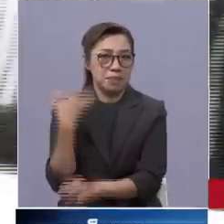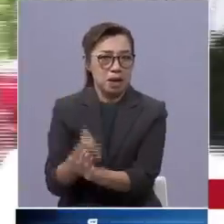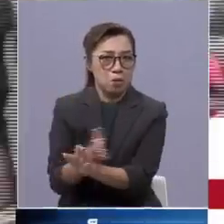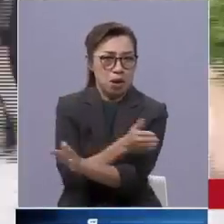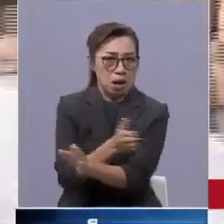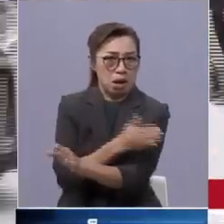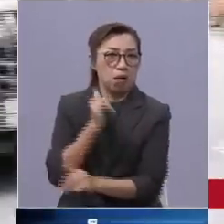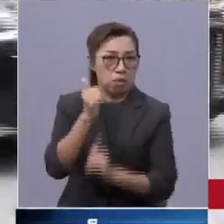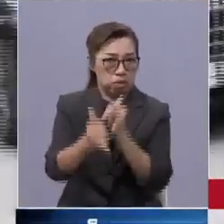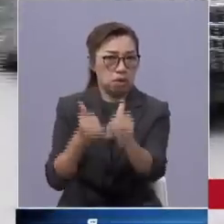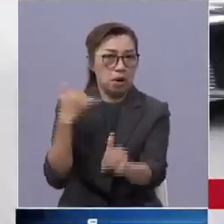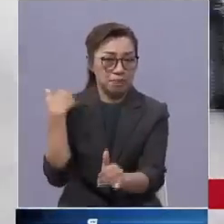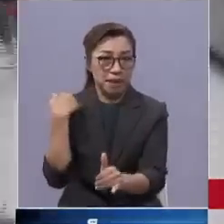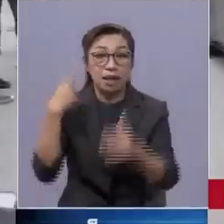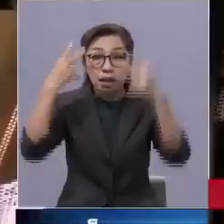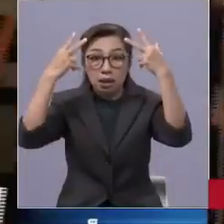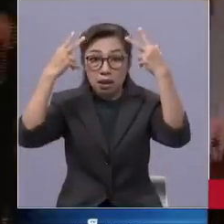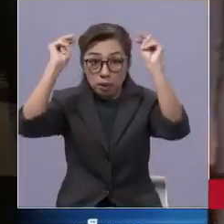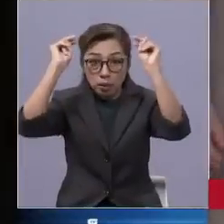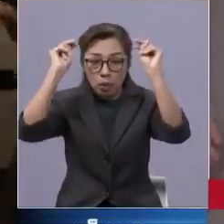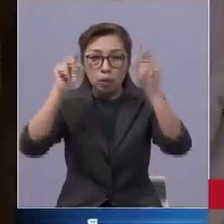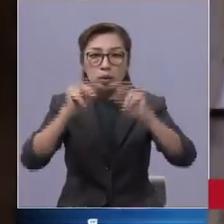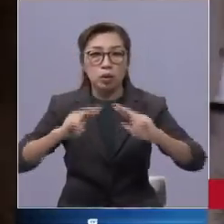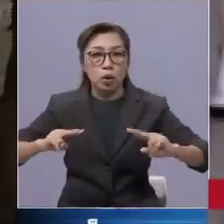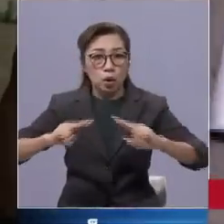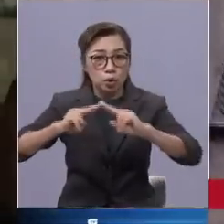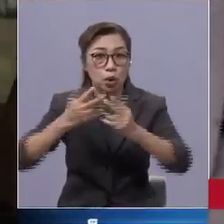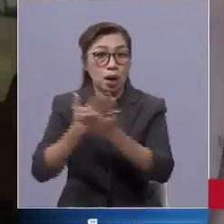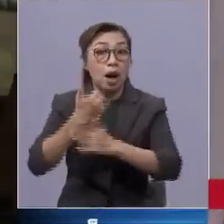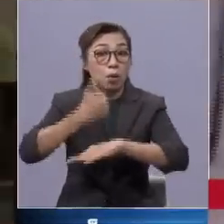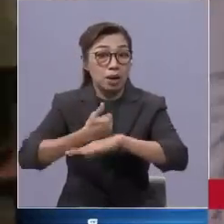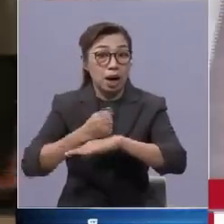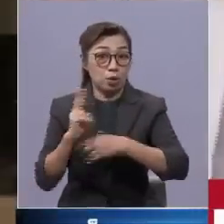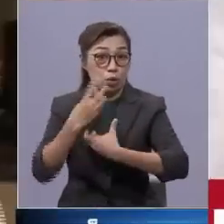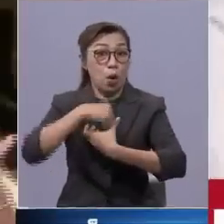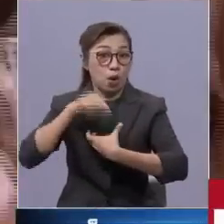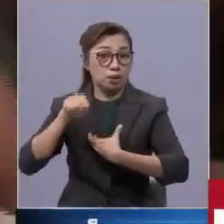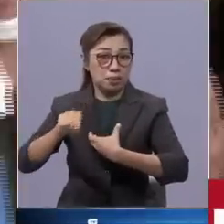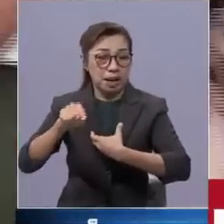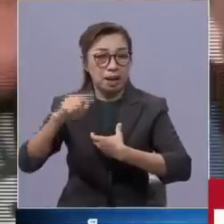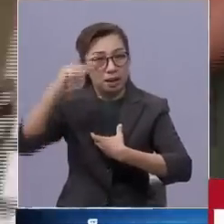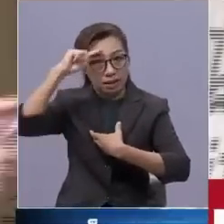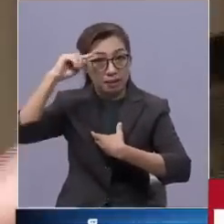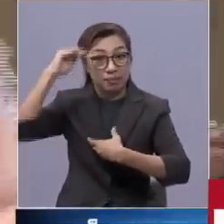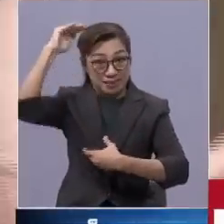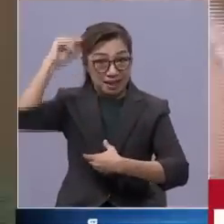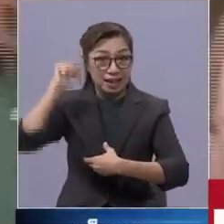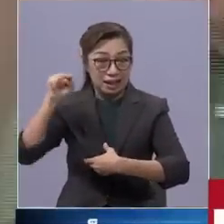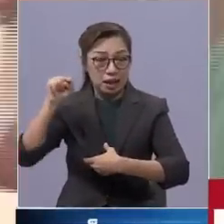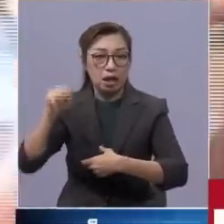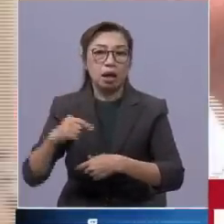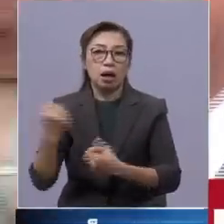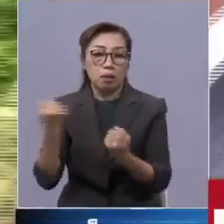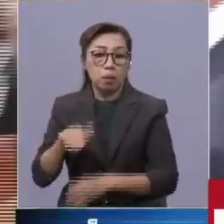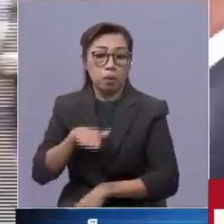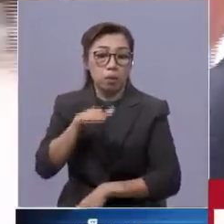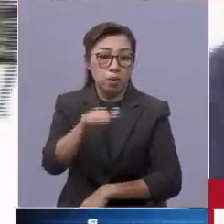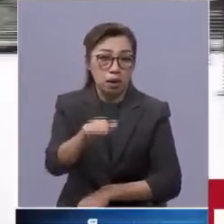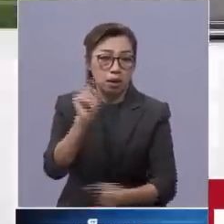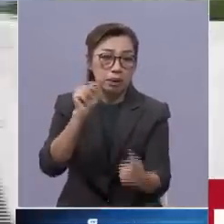ราชการโดยนายกรัฐมนตรีและรัฐมนตรีว่าการกระทรวงการคลังนายเศรษฐาทวีสินเดินทางมาถึงทำเนียบรัฐบาลในเวล